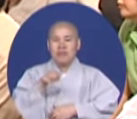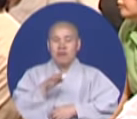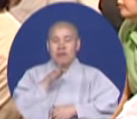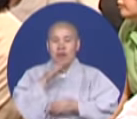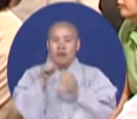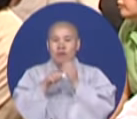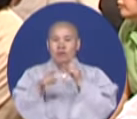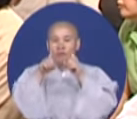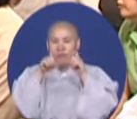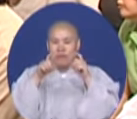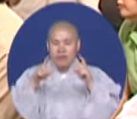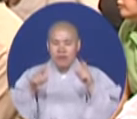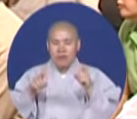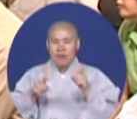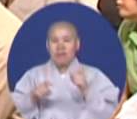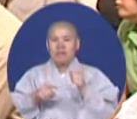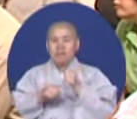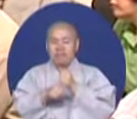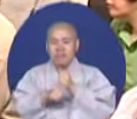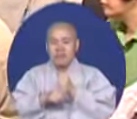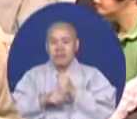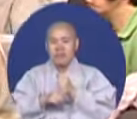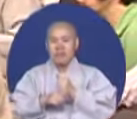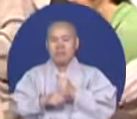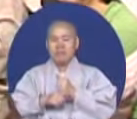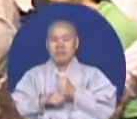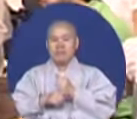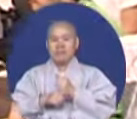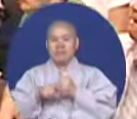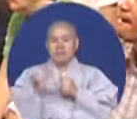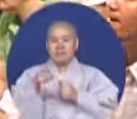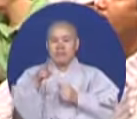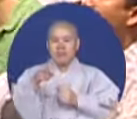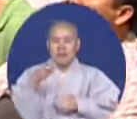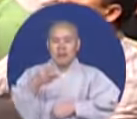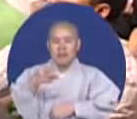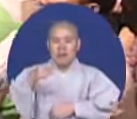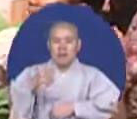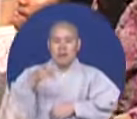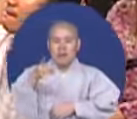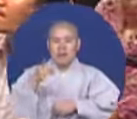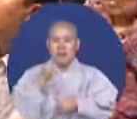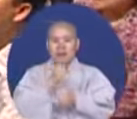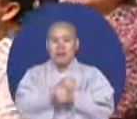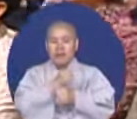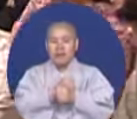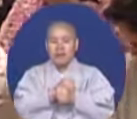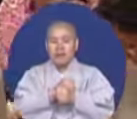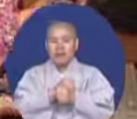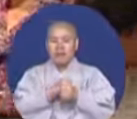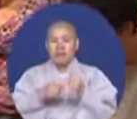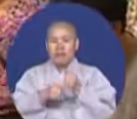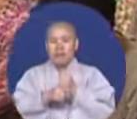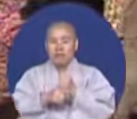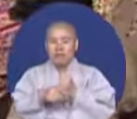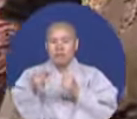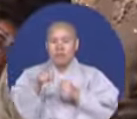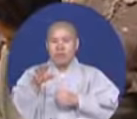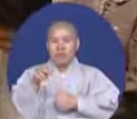이게. 그래서 그 결계를 어떻게 하나, 정지를 어떻게 하나